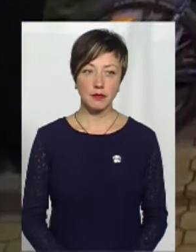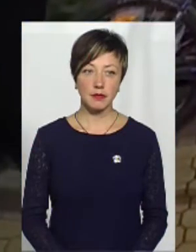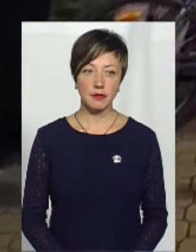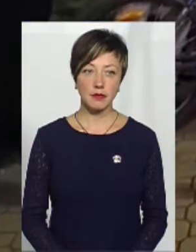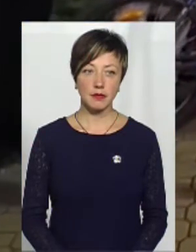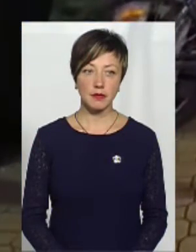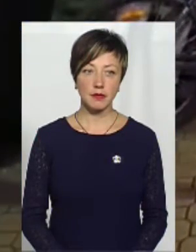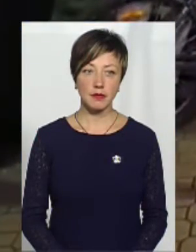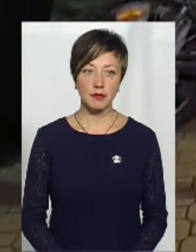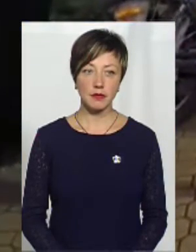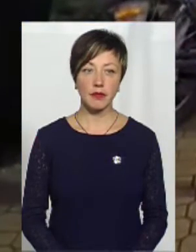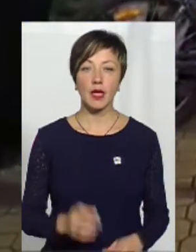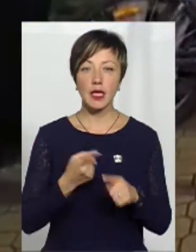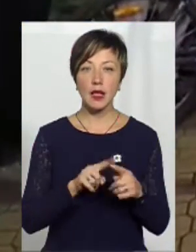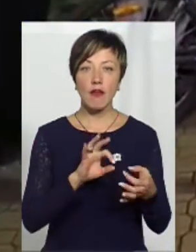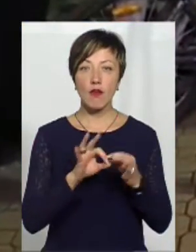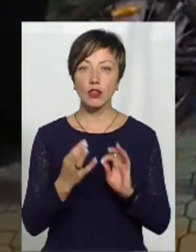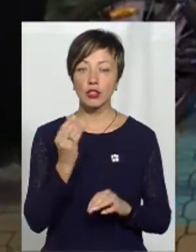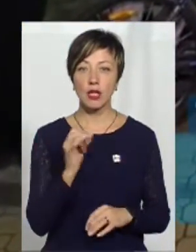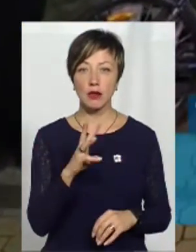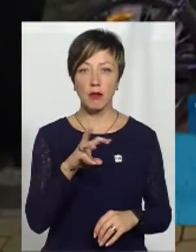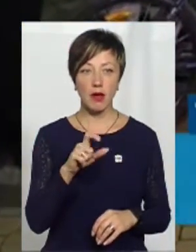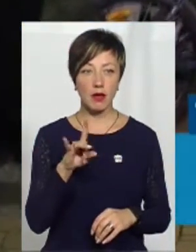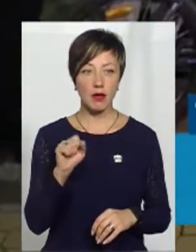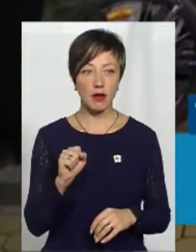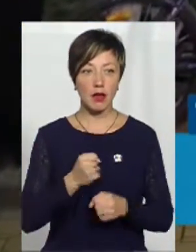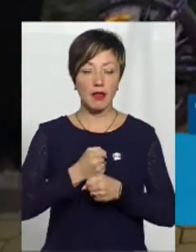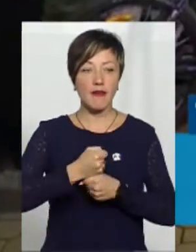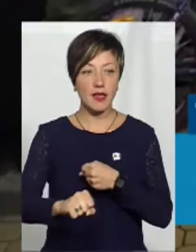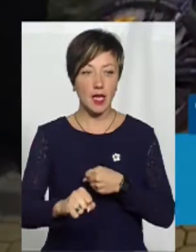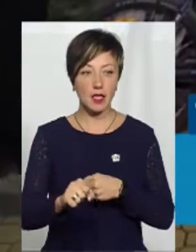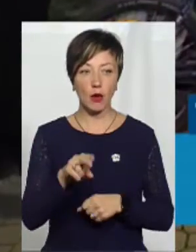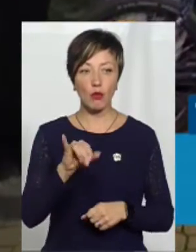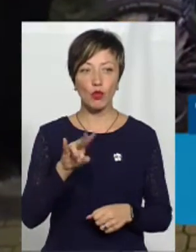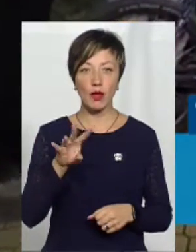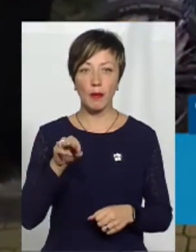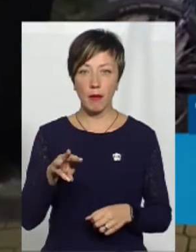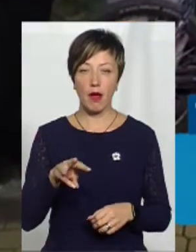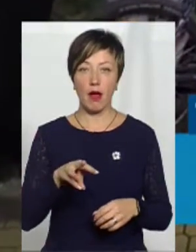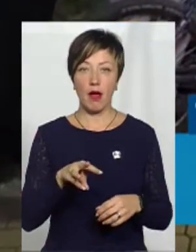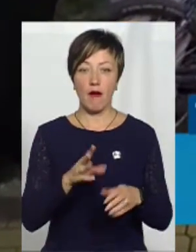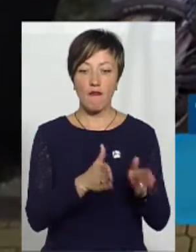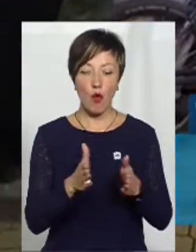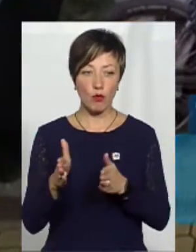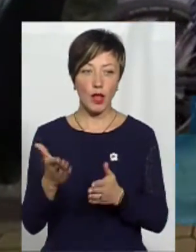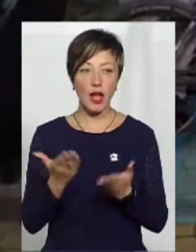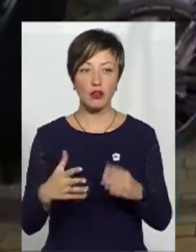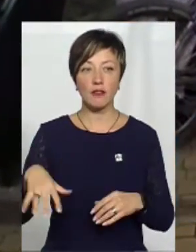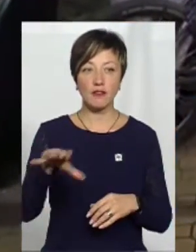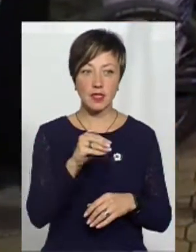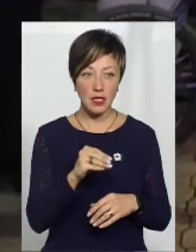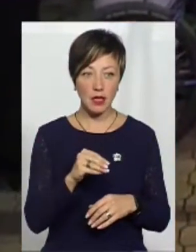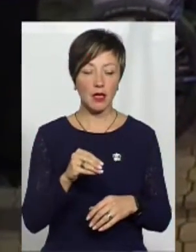Ота формула Штайнмайєра – це нав'язана Путіним формула. І сьогодні, якщо ми всі